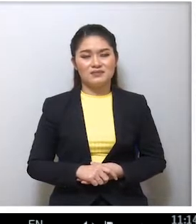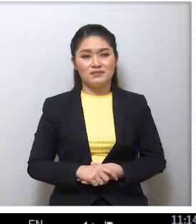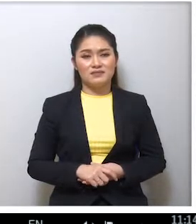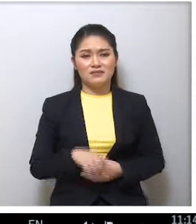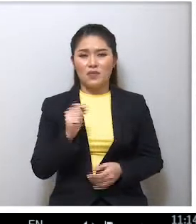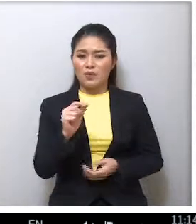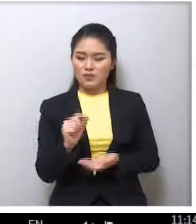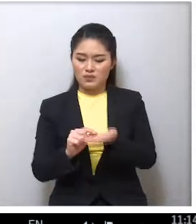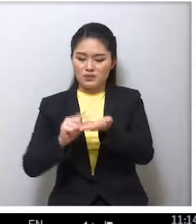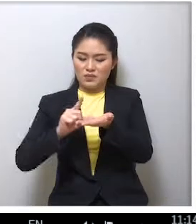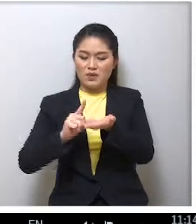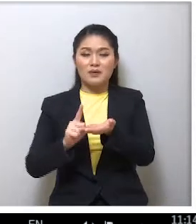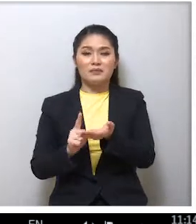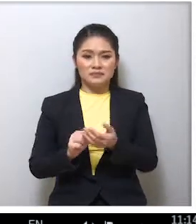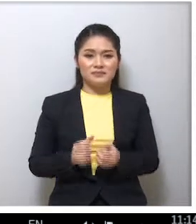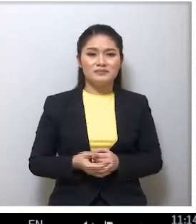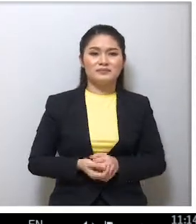สร้างความหนาขึ้นมา